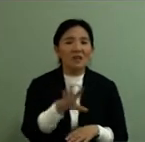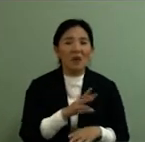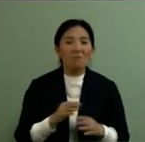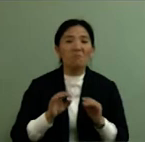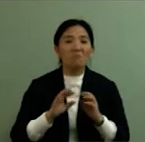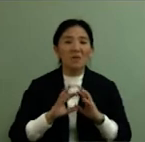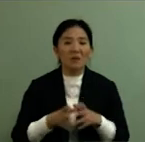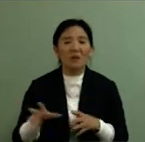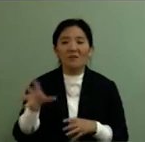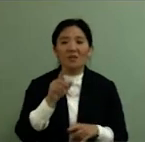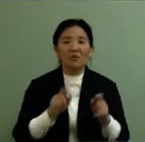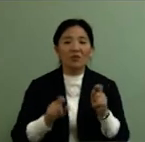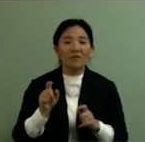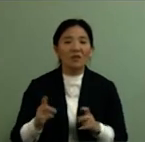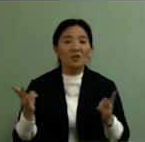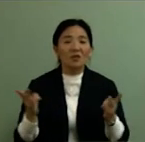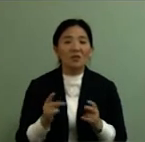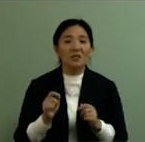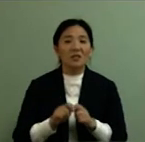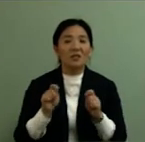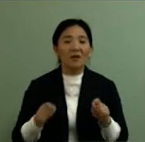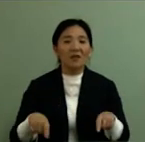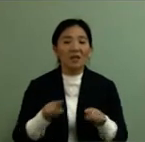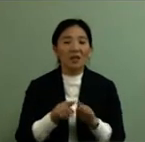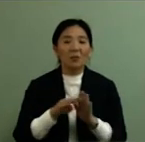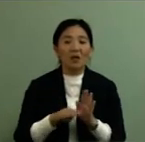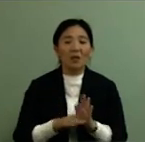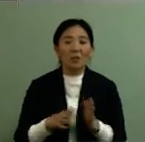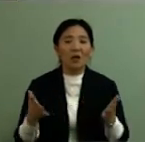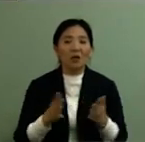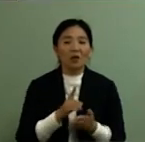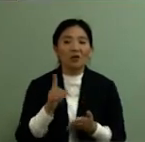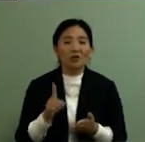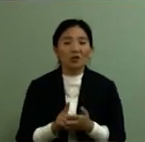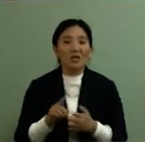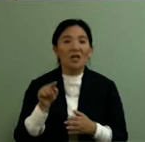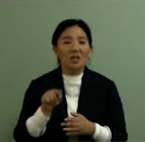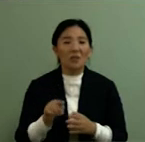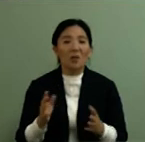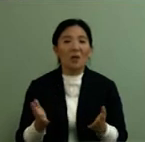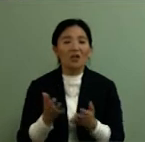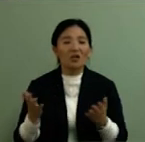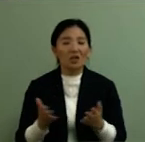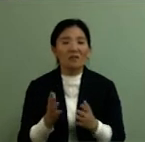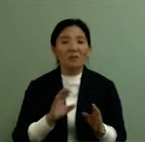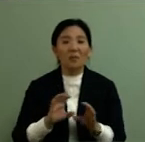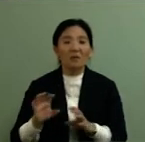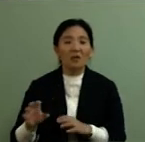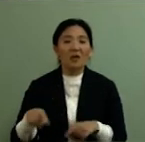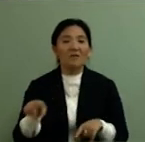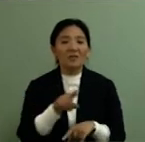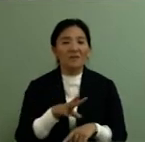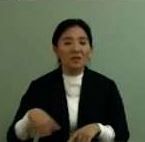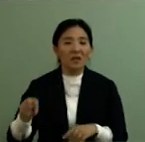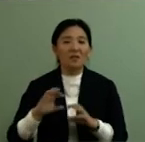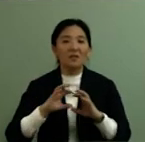всем человечеством. А значит, нужны создавать такие программы, которые должны именно поддерживаться во всех странах